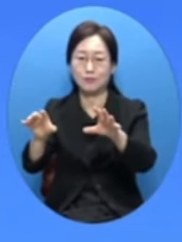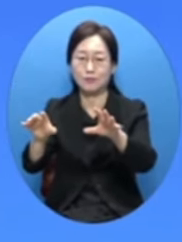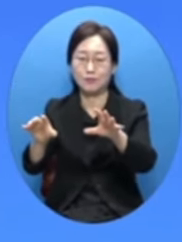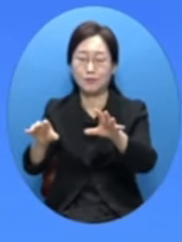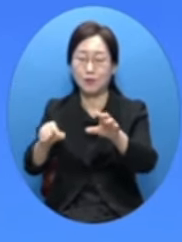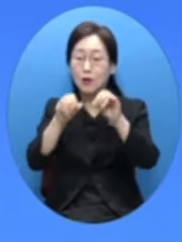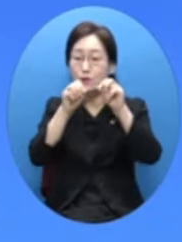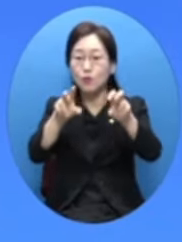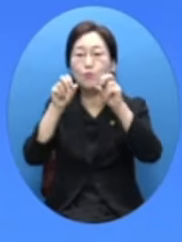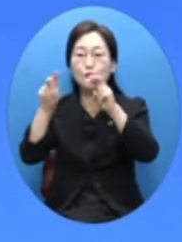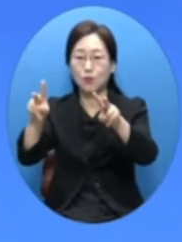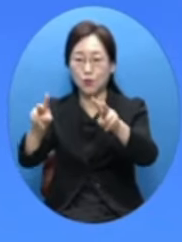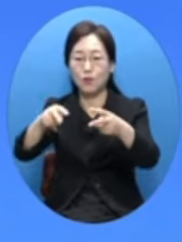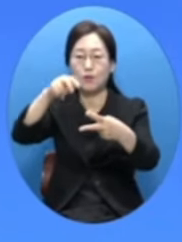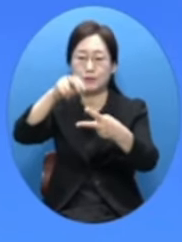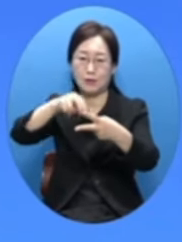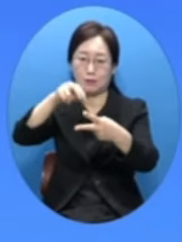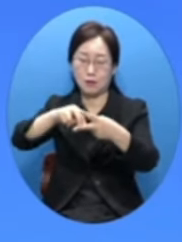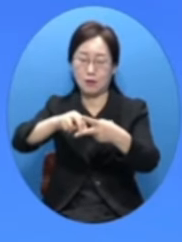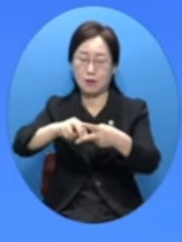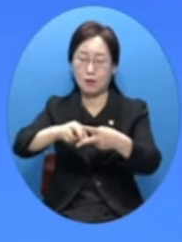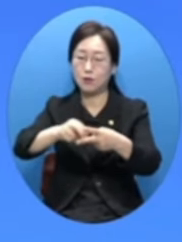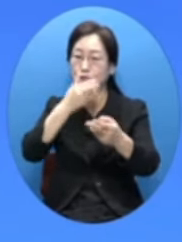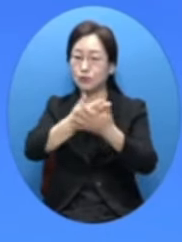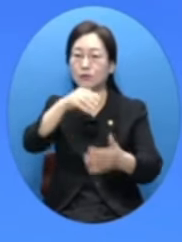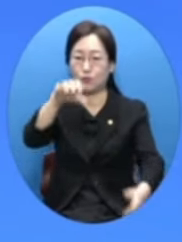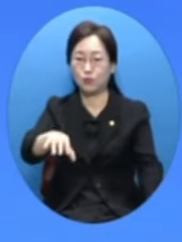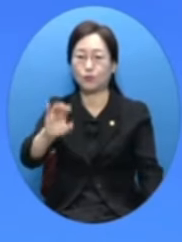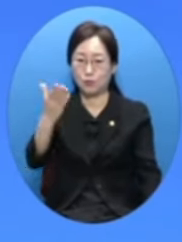선교 센터가 되었습니다. 우리 교회가